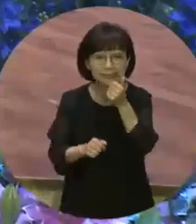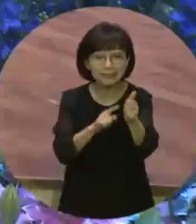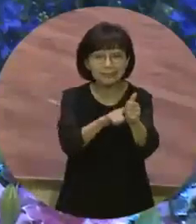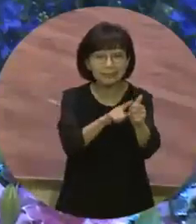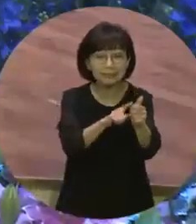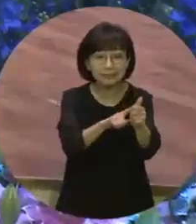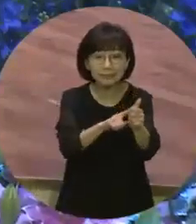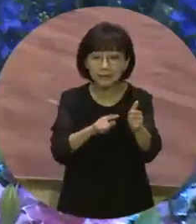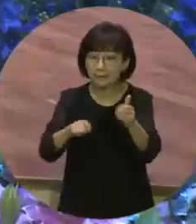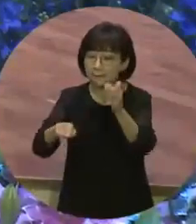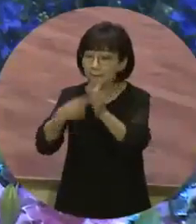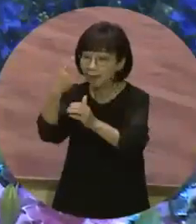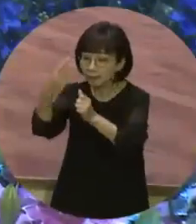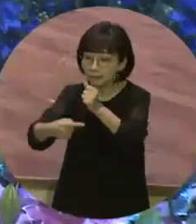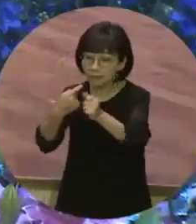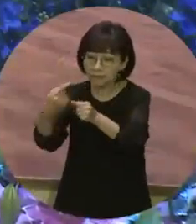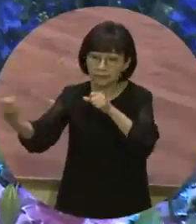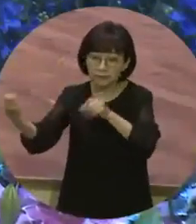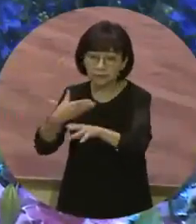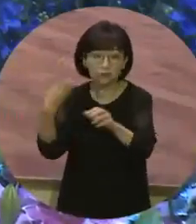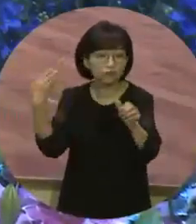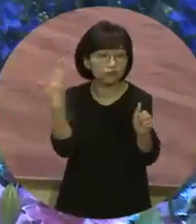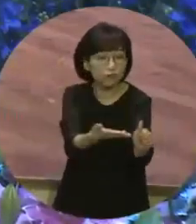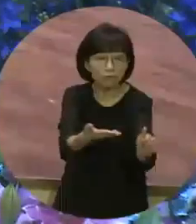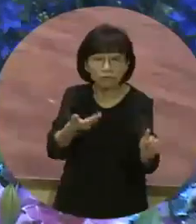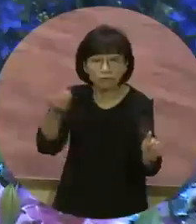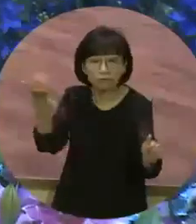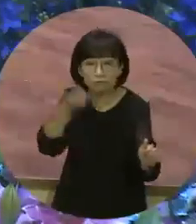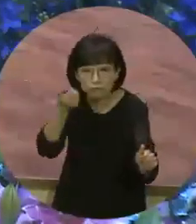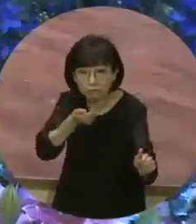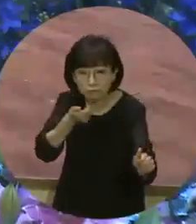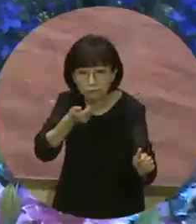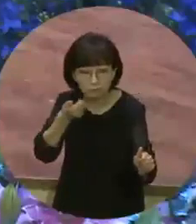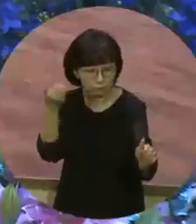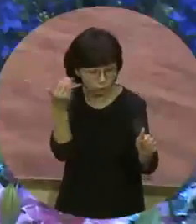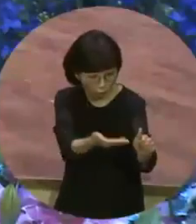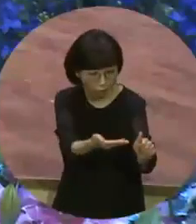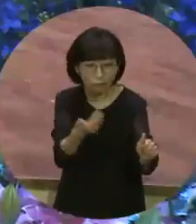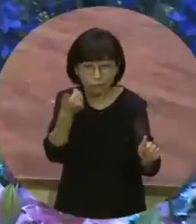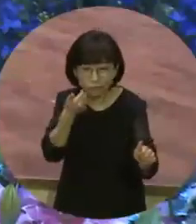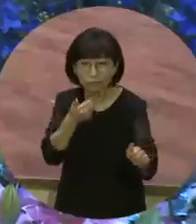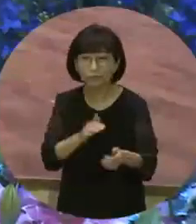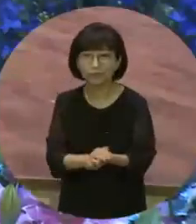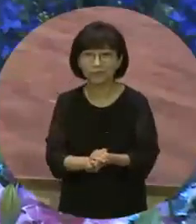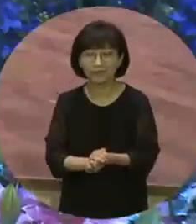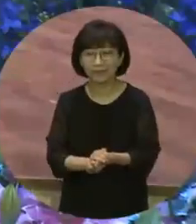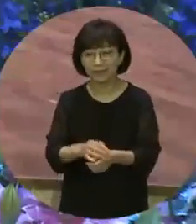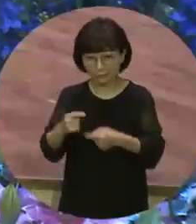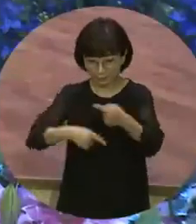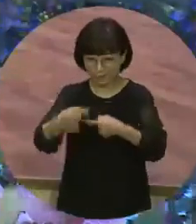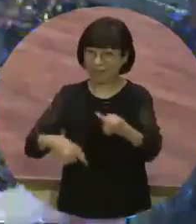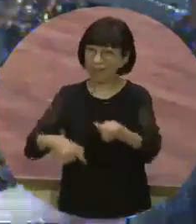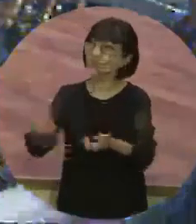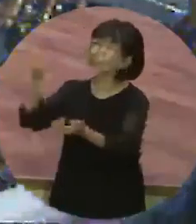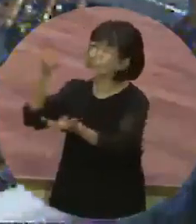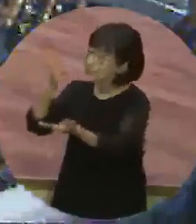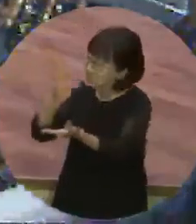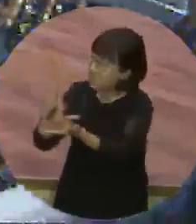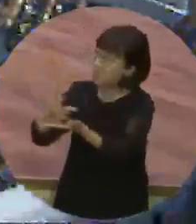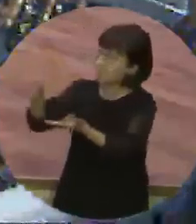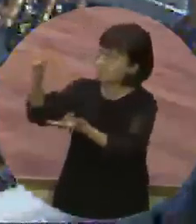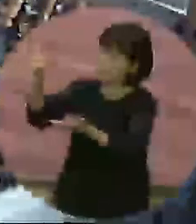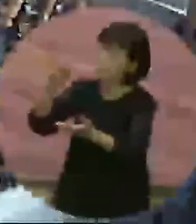하신 주체가 누군가를 잘 봐야 돼요. 12절에 보면요. 따라서 여호와께서